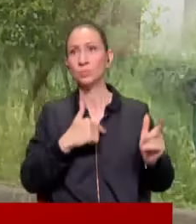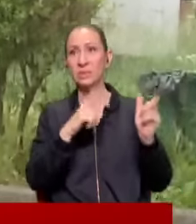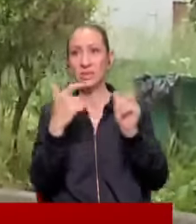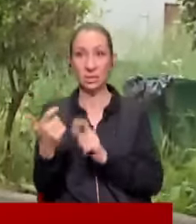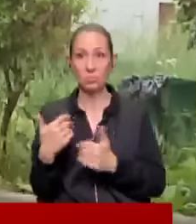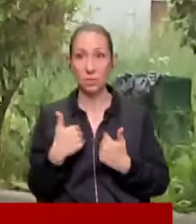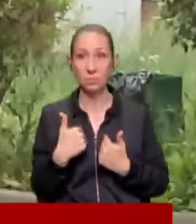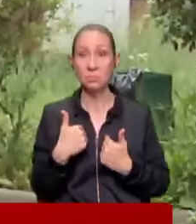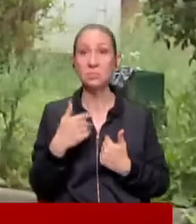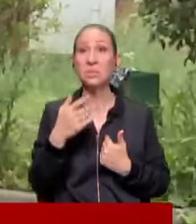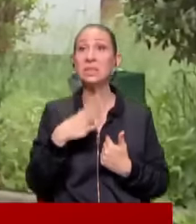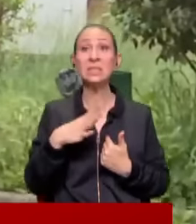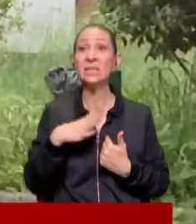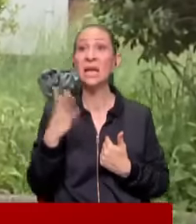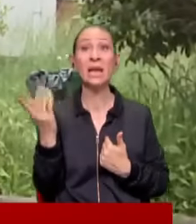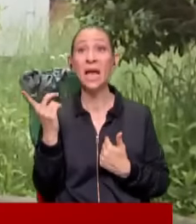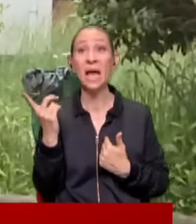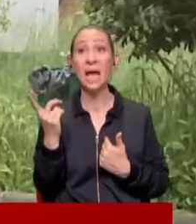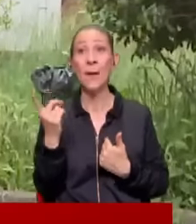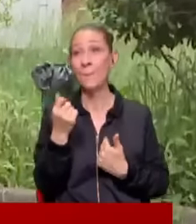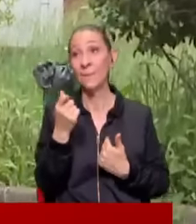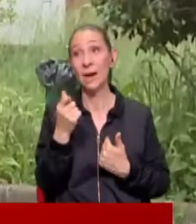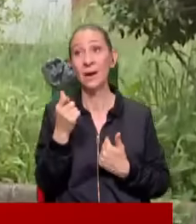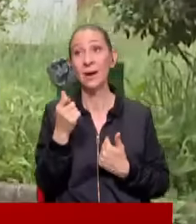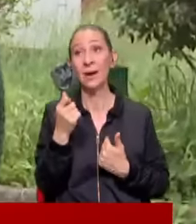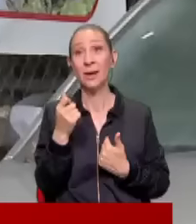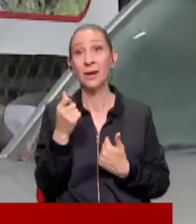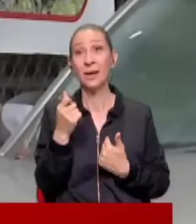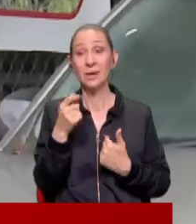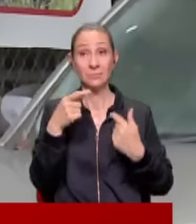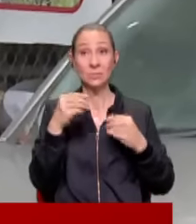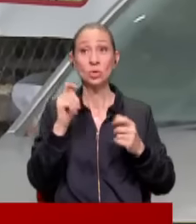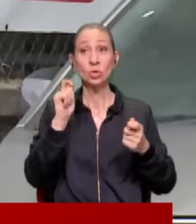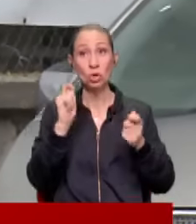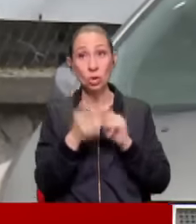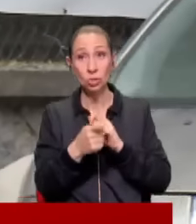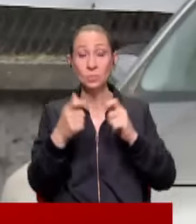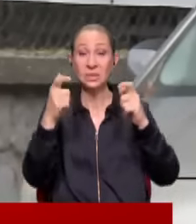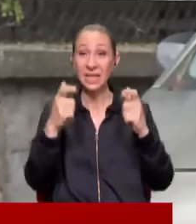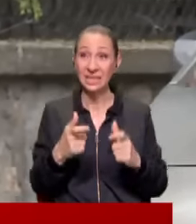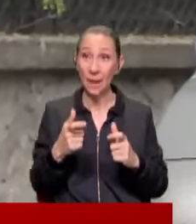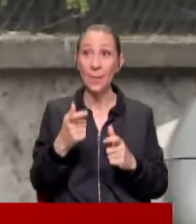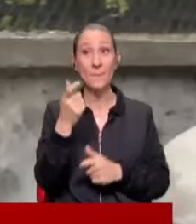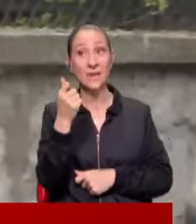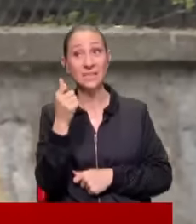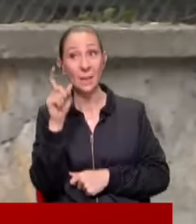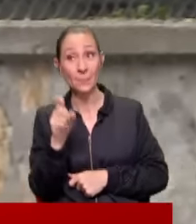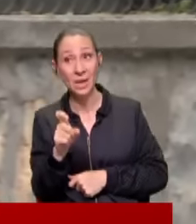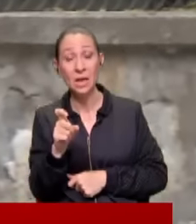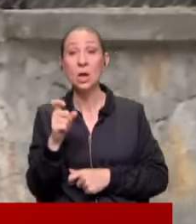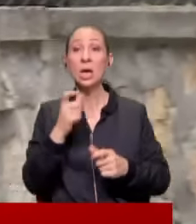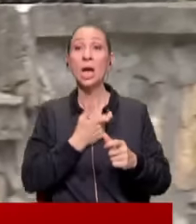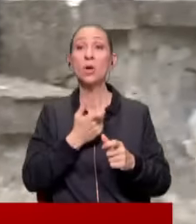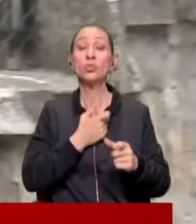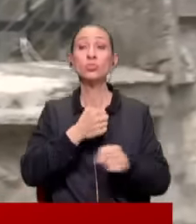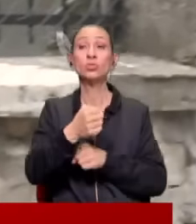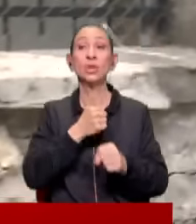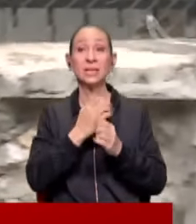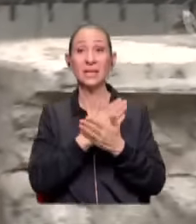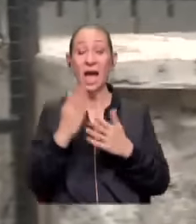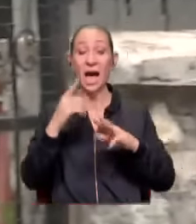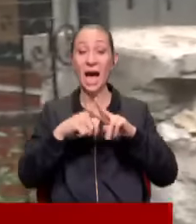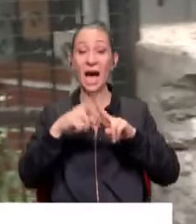taşınmıştım. Maksat ne peki? İşte para. Rant. Dönüşüm kentsel mi, rantsal mı? Hukuki mücadele sürerken